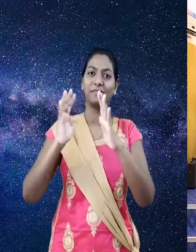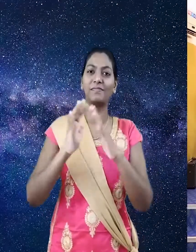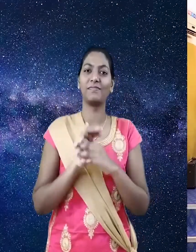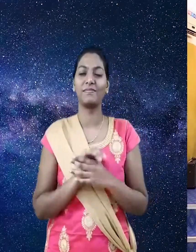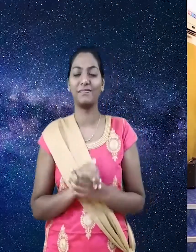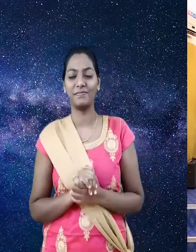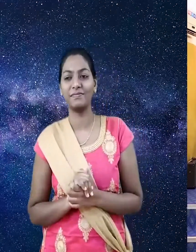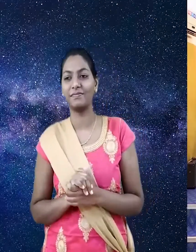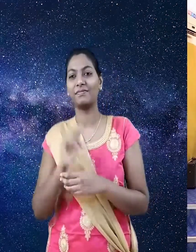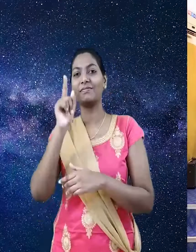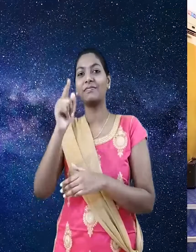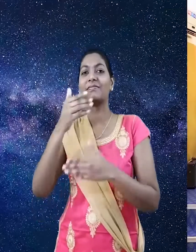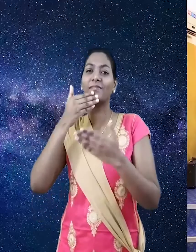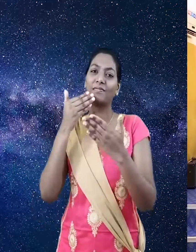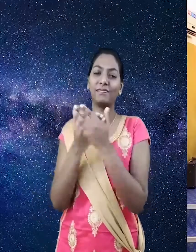स्तुति